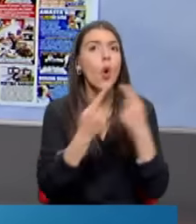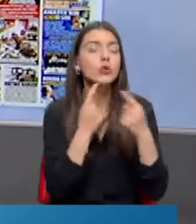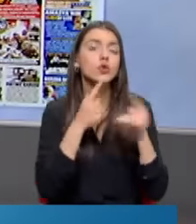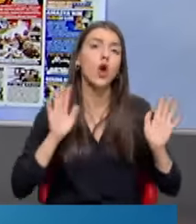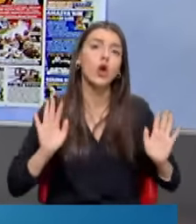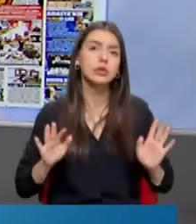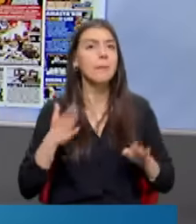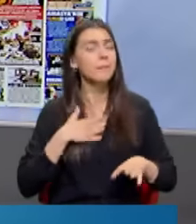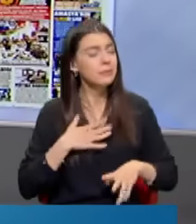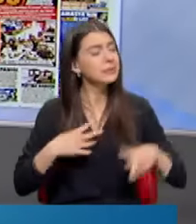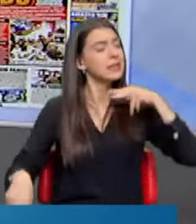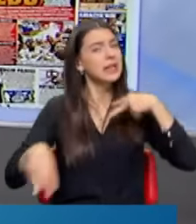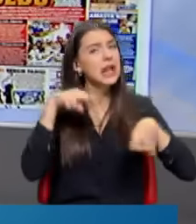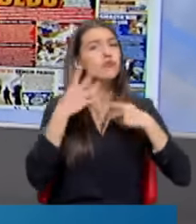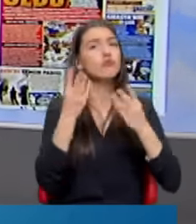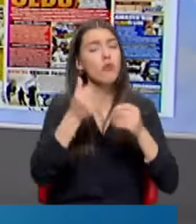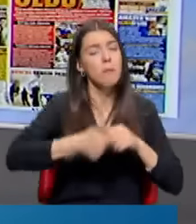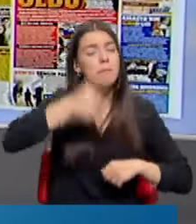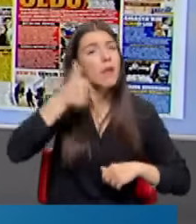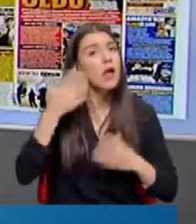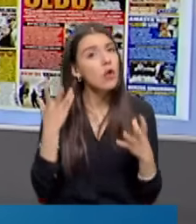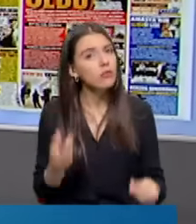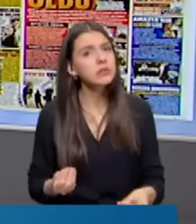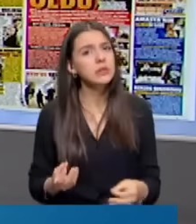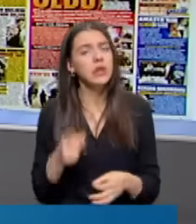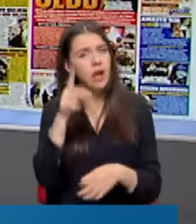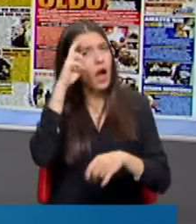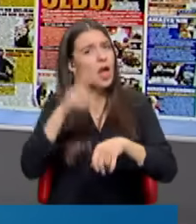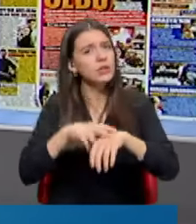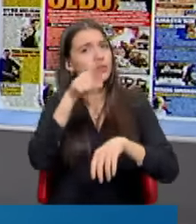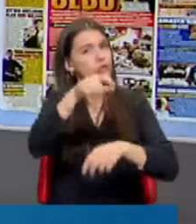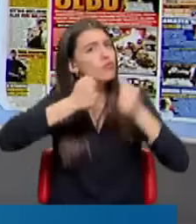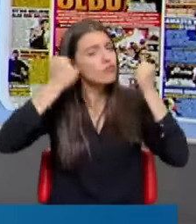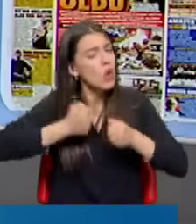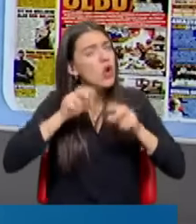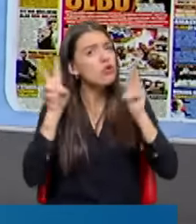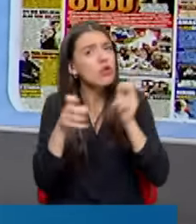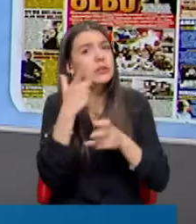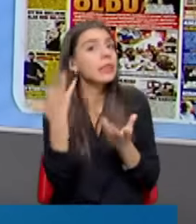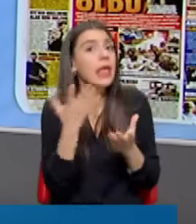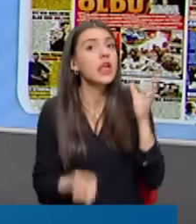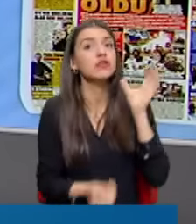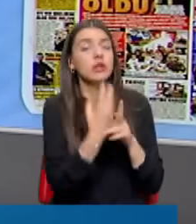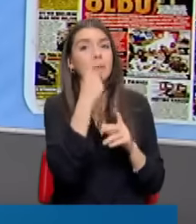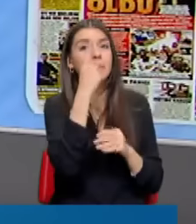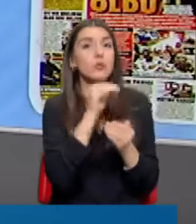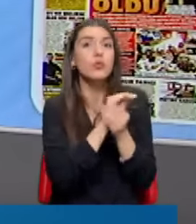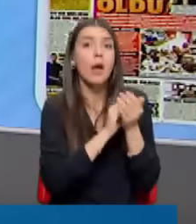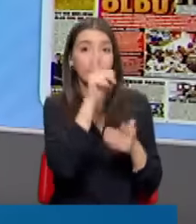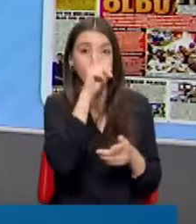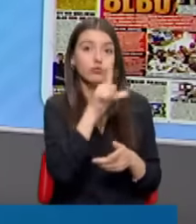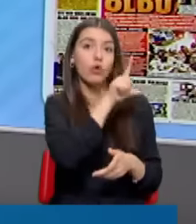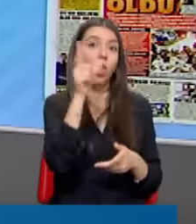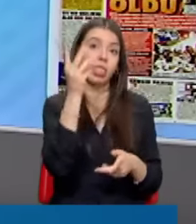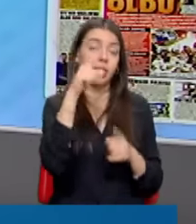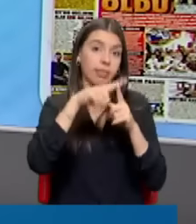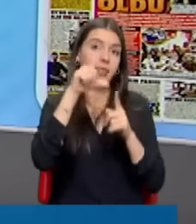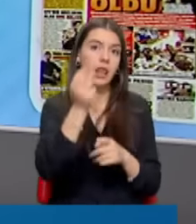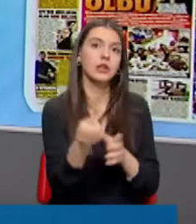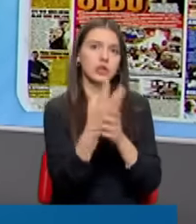Bizim restoranlarımızın çok pahalı olması, hatırlayacaksınız bu boykot meselesi nereden çıktı? Bir kurabiyenin 110 lira olmasından çıktı, öyle